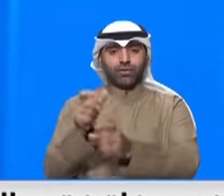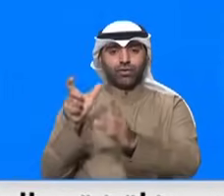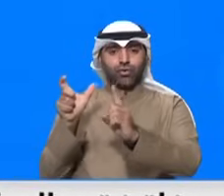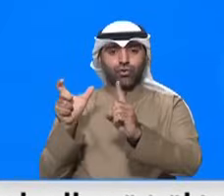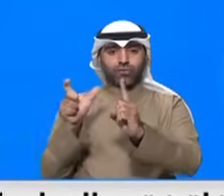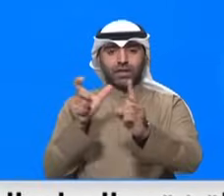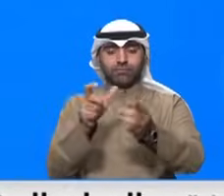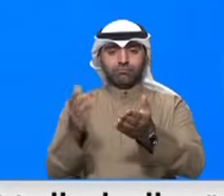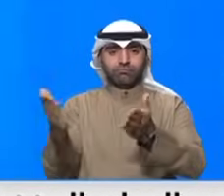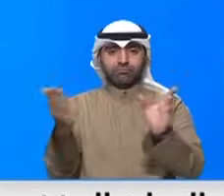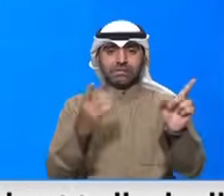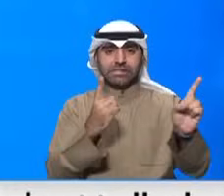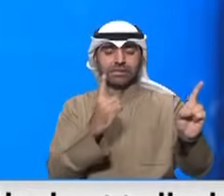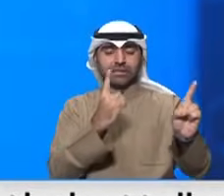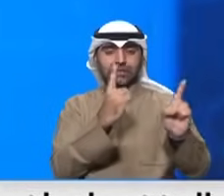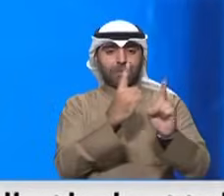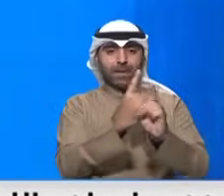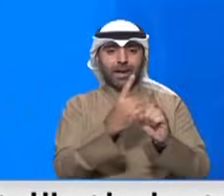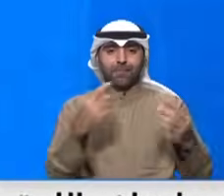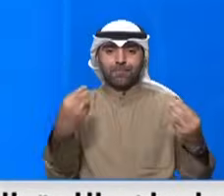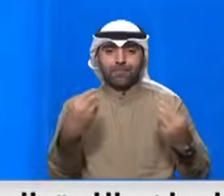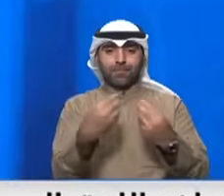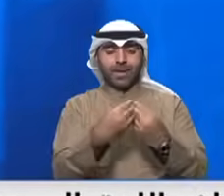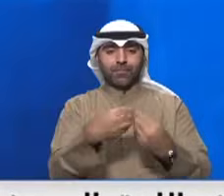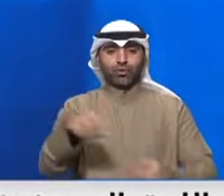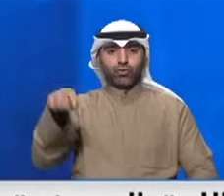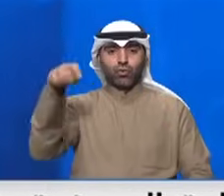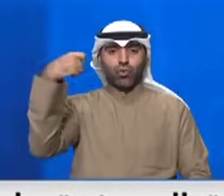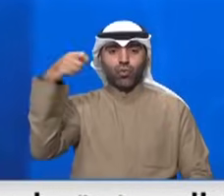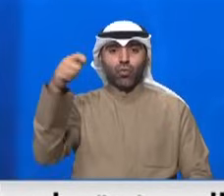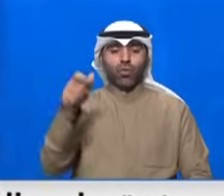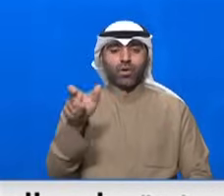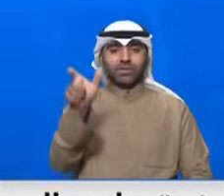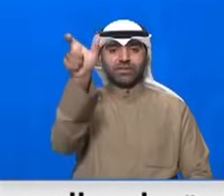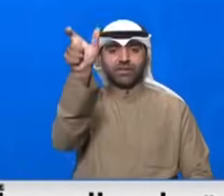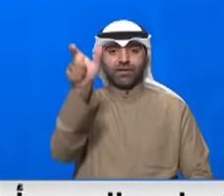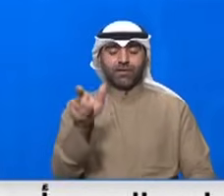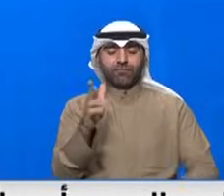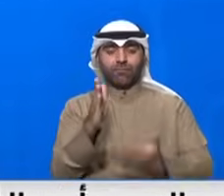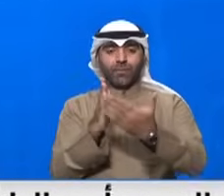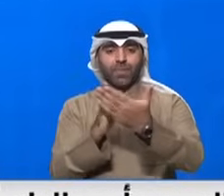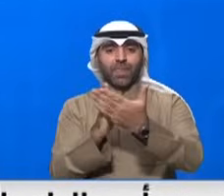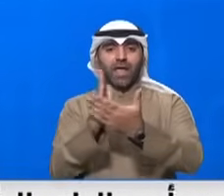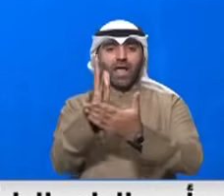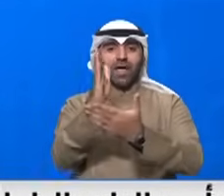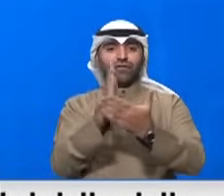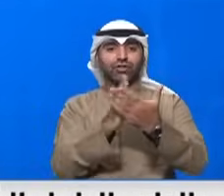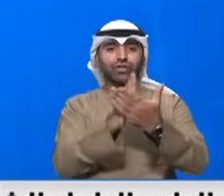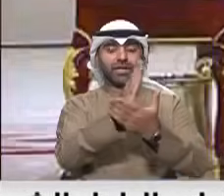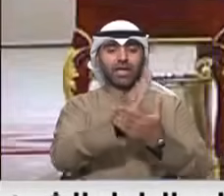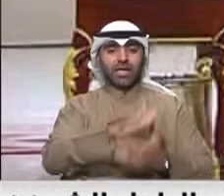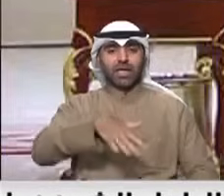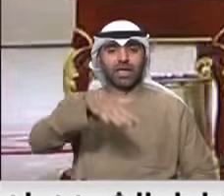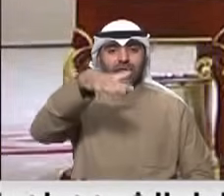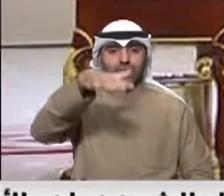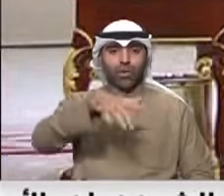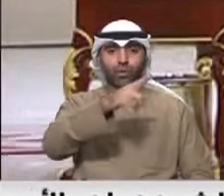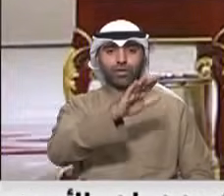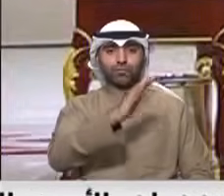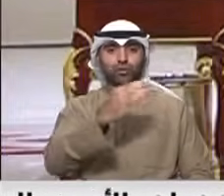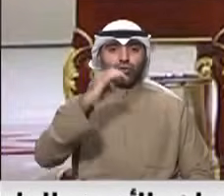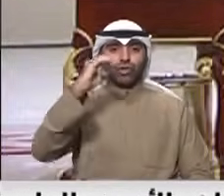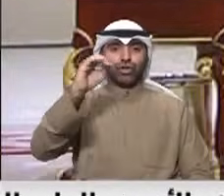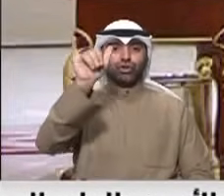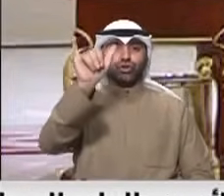معالي وزير الخارجيه والتعاون الدولي الناطق الرسمي باسم الحكومه بجمهوريه جيبوتي الشقيقه محمود علي يوسف